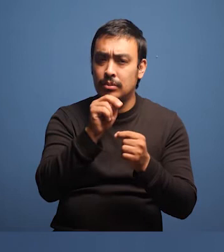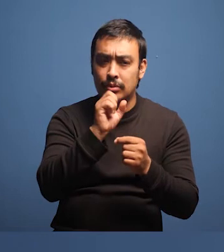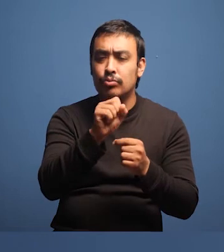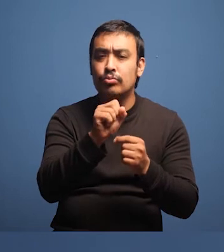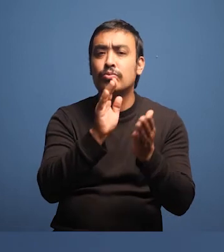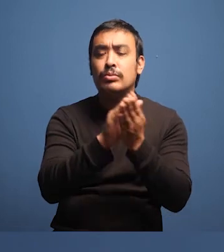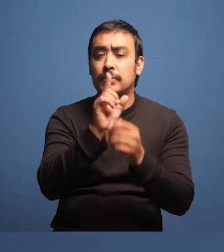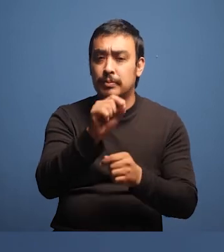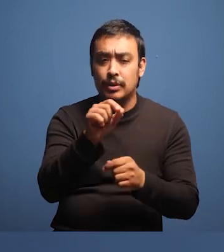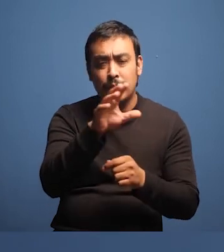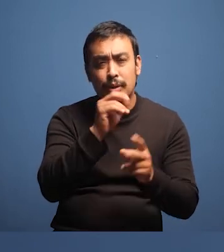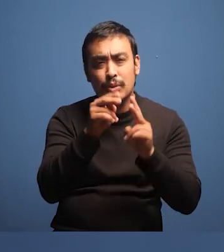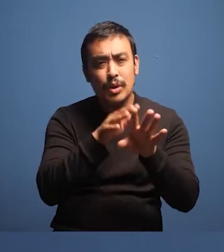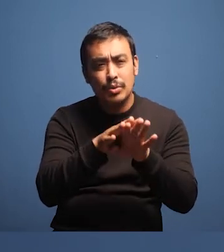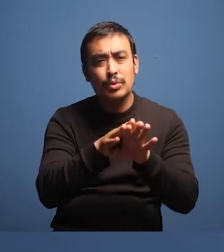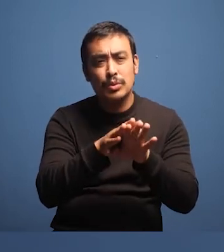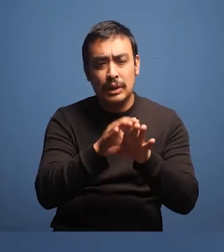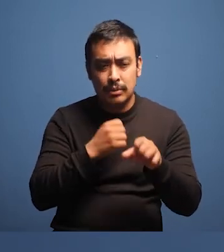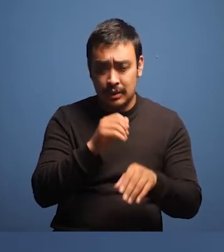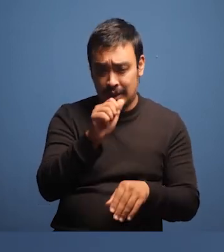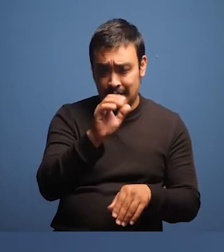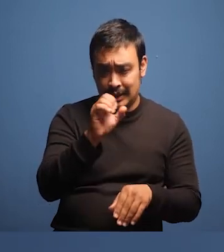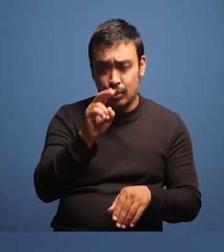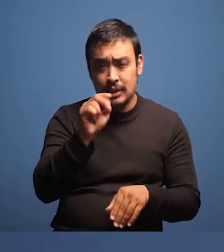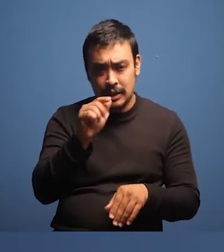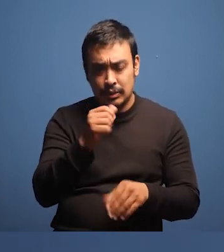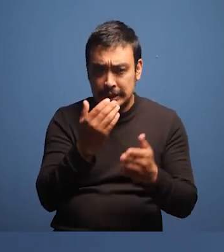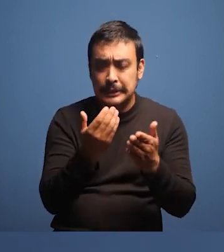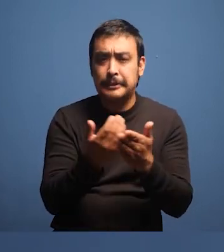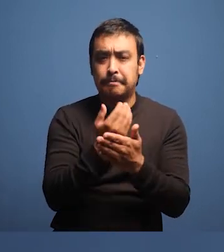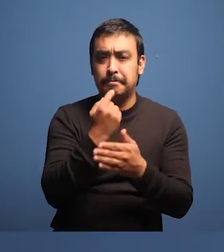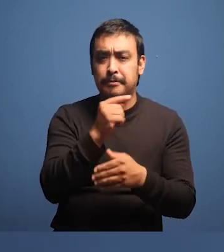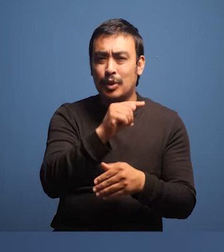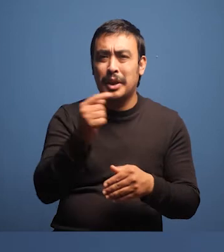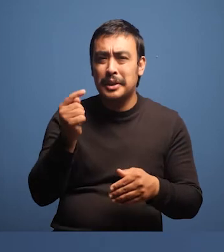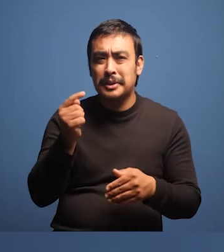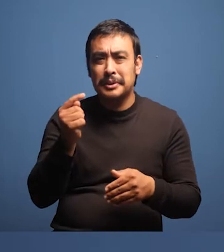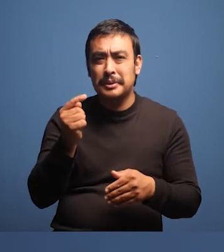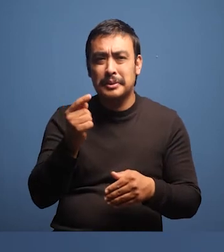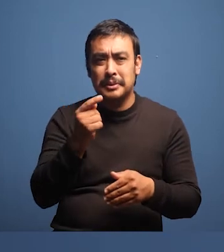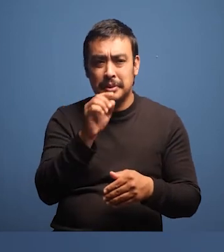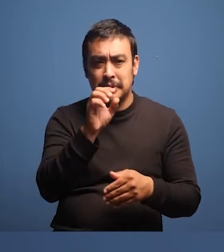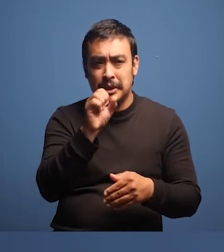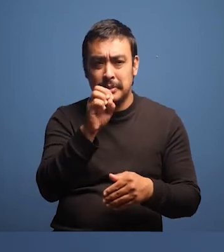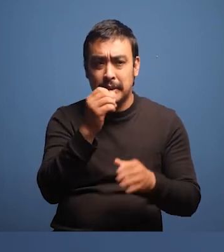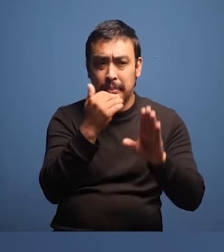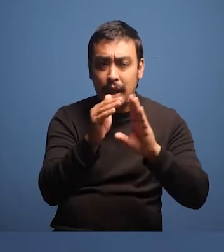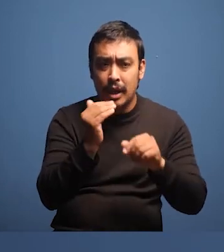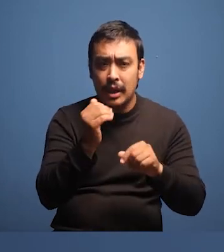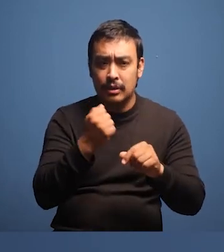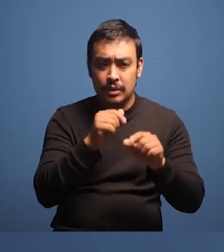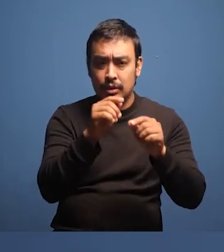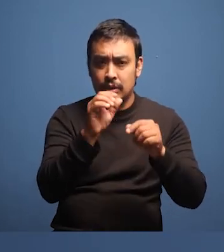आएको छ। यो सबै कुराहरू एप्लाई गरेर आफ्नो अकाउन्टलाई चाहिँ सेफ राख्दा पनि कहिलेकाहीँ चाहिँ त्यस्तो खालको तपाईँहरूलाई कसैले म्यासेजहरू पास गराउनु भएको छ, आफूलाई ह्याक भयो